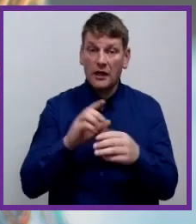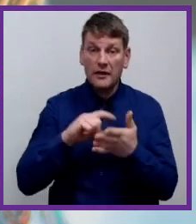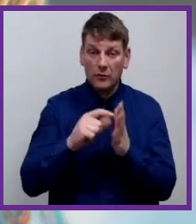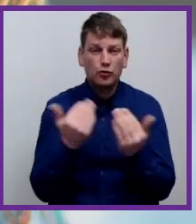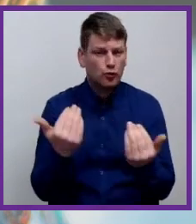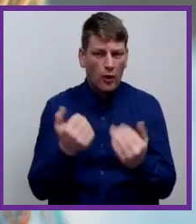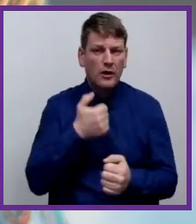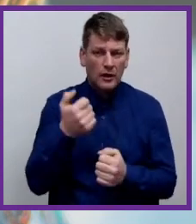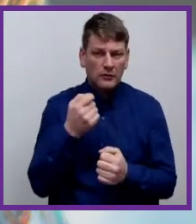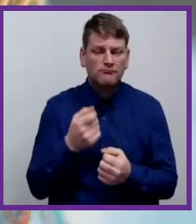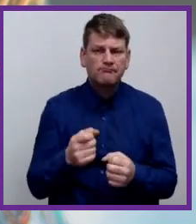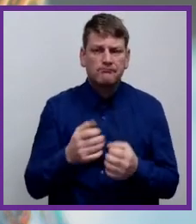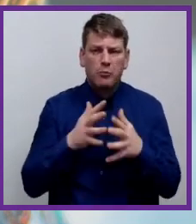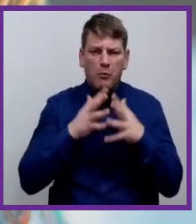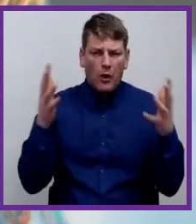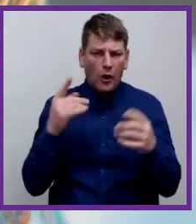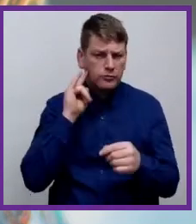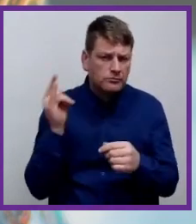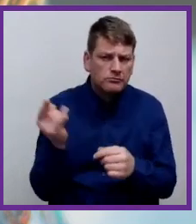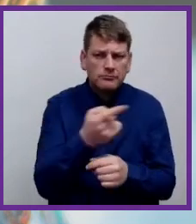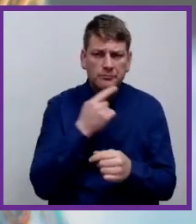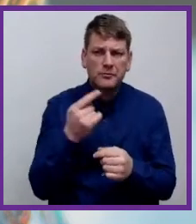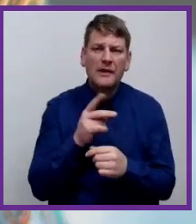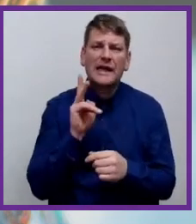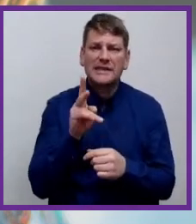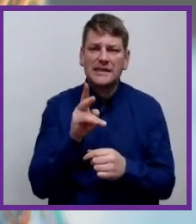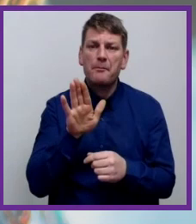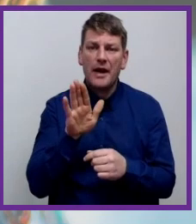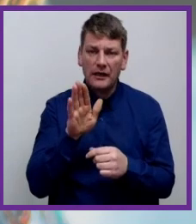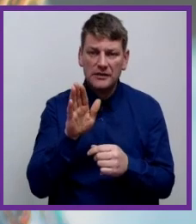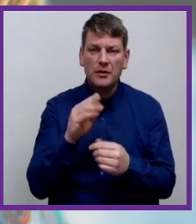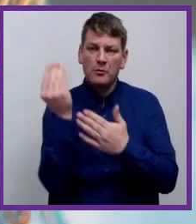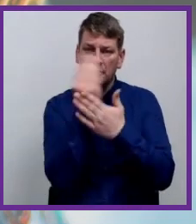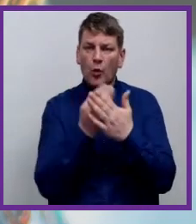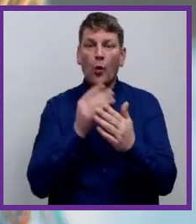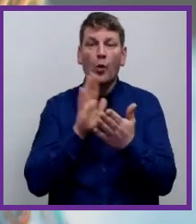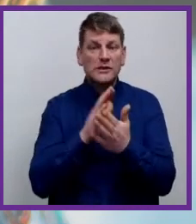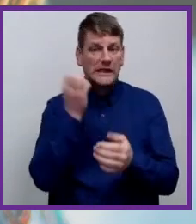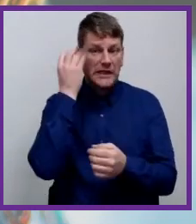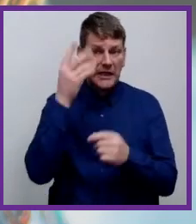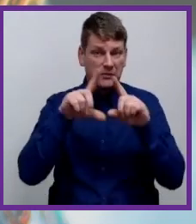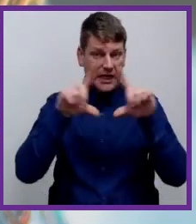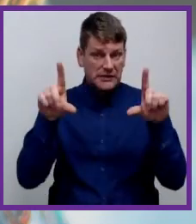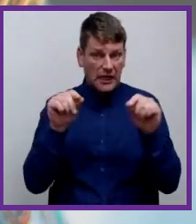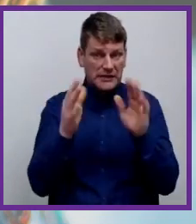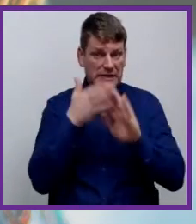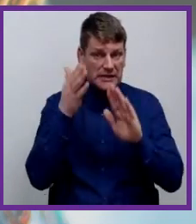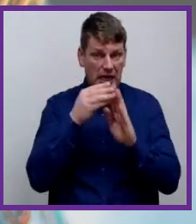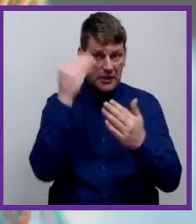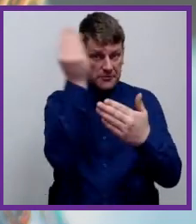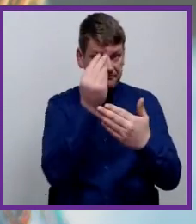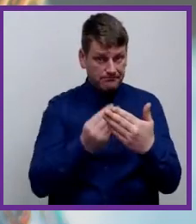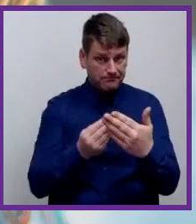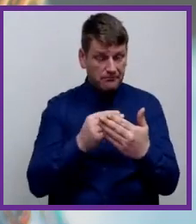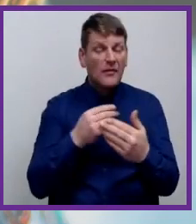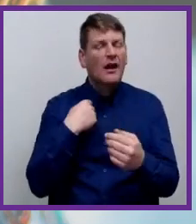plašu rezonansi izraisīja mākslinieka Kristiāna Brehtas radītais murālis uz izglītības iestādes sienas. Taču es domāju,